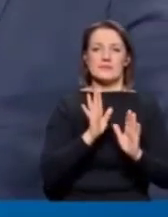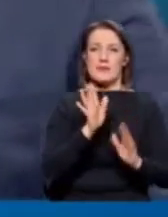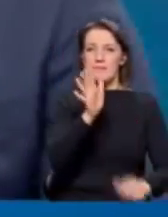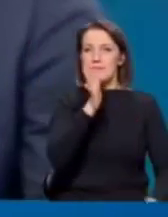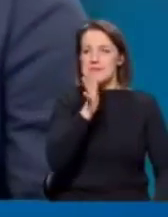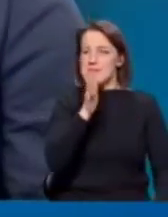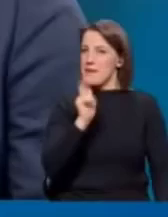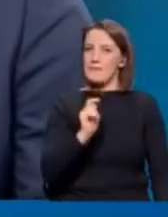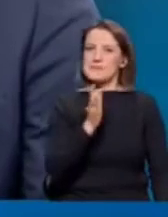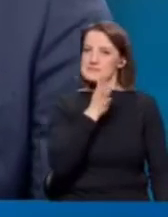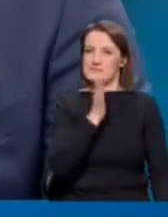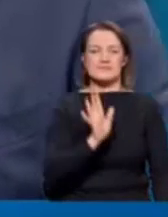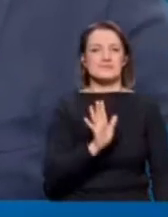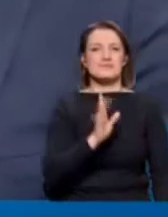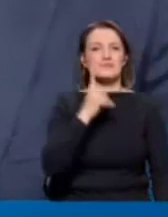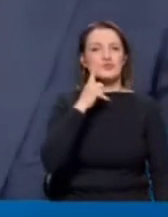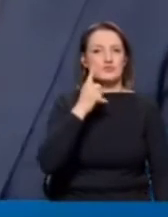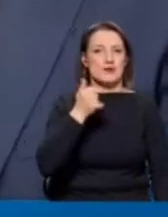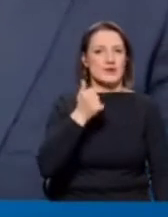o